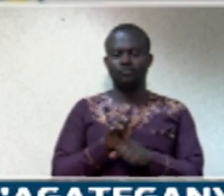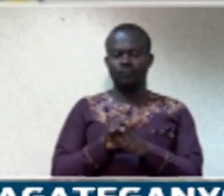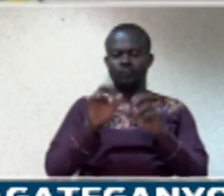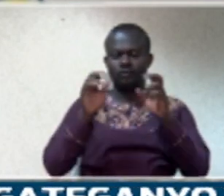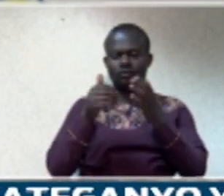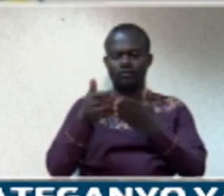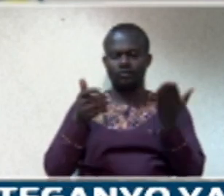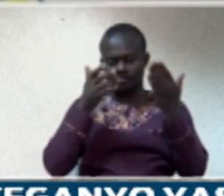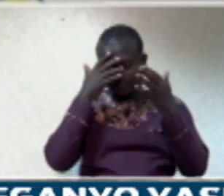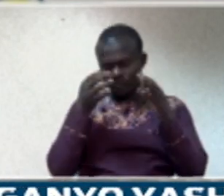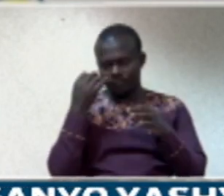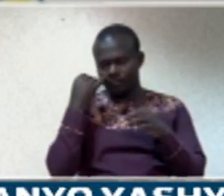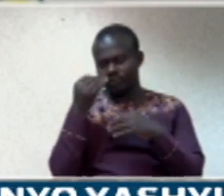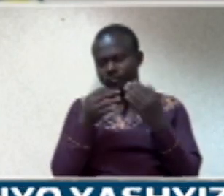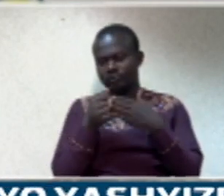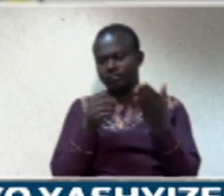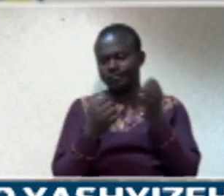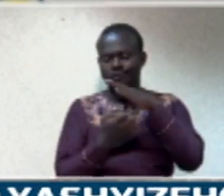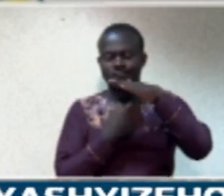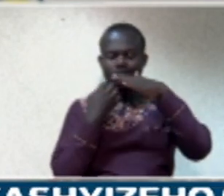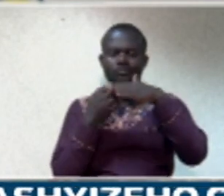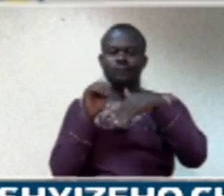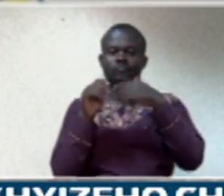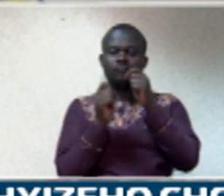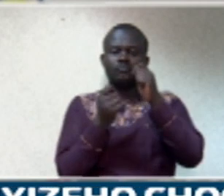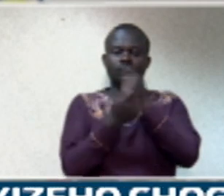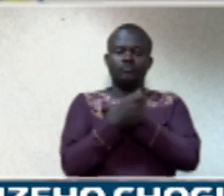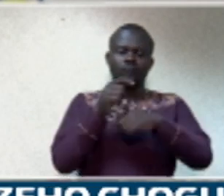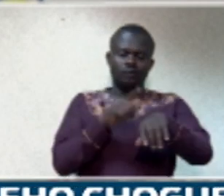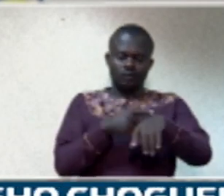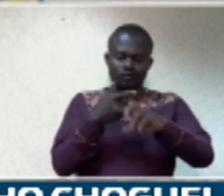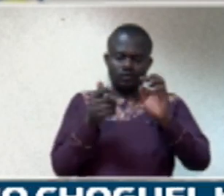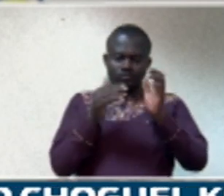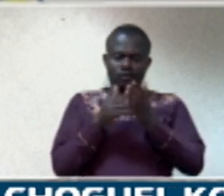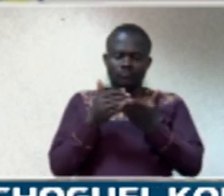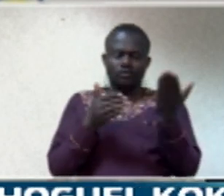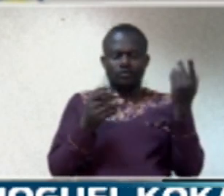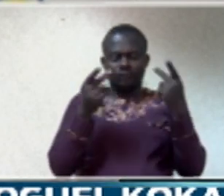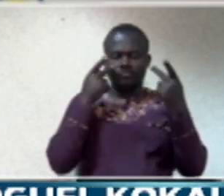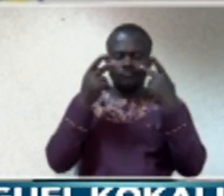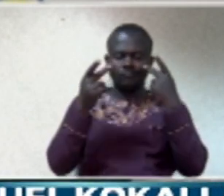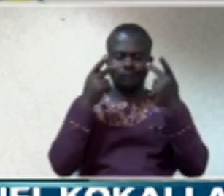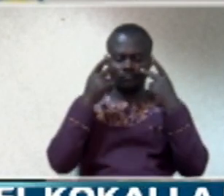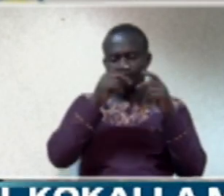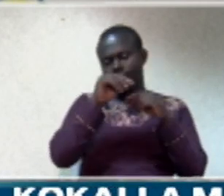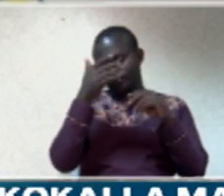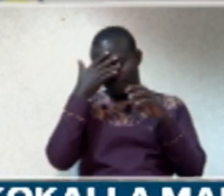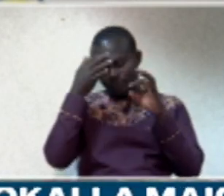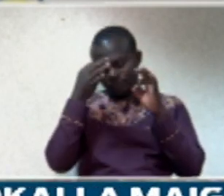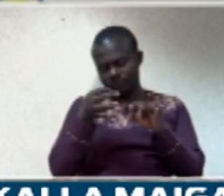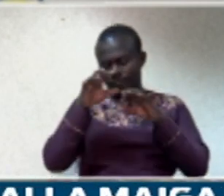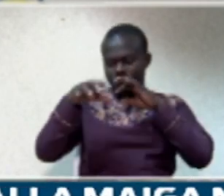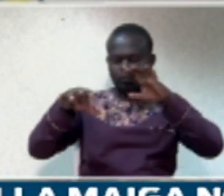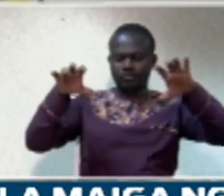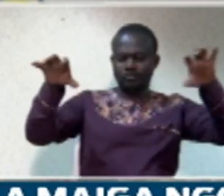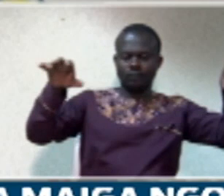ngamba nubwo ari z'ibidukikije n'imihindagurikire y'ibihe zirebwa n'izindi nibindi bice